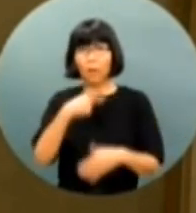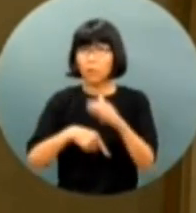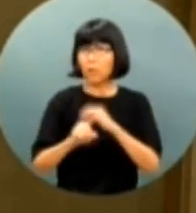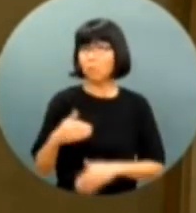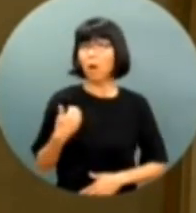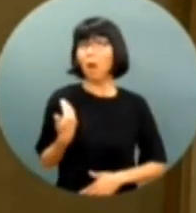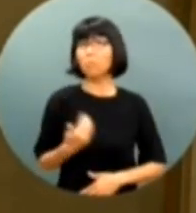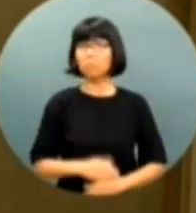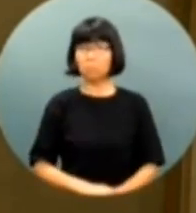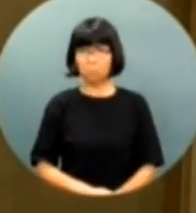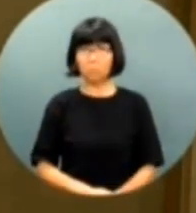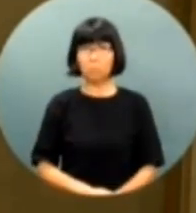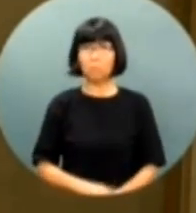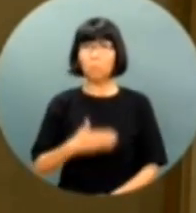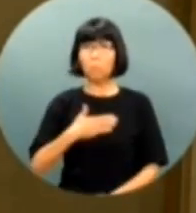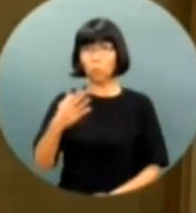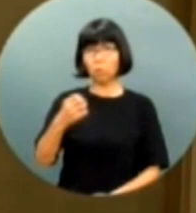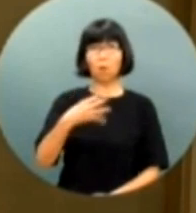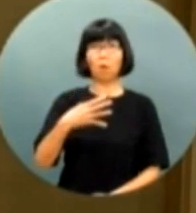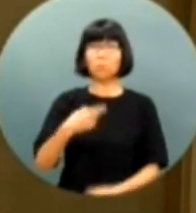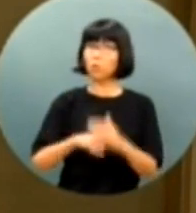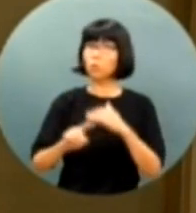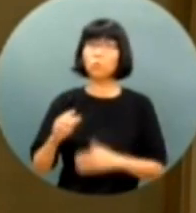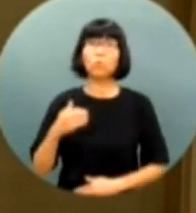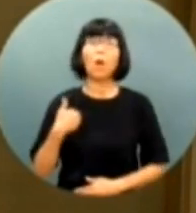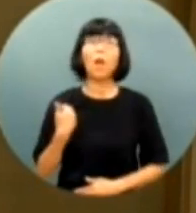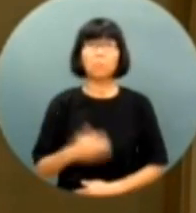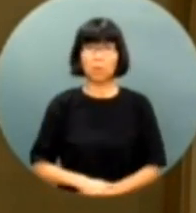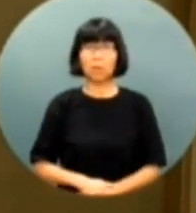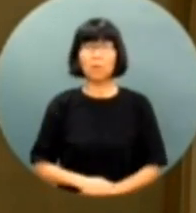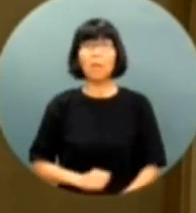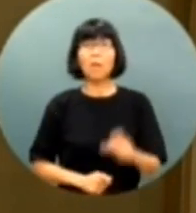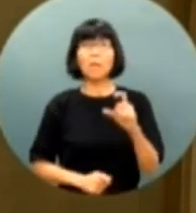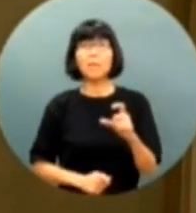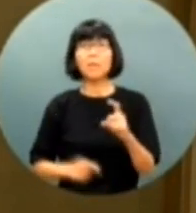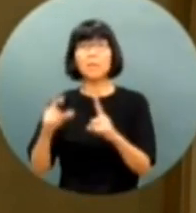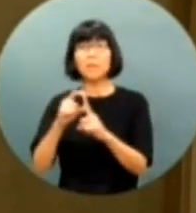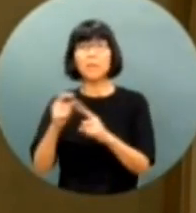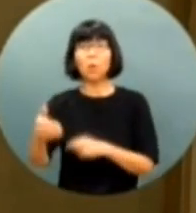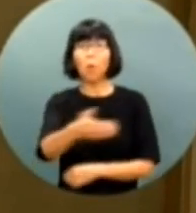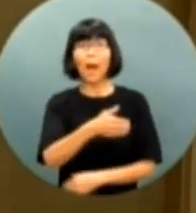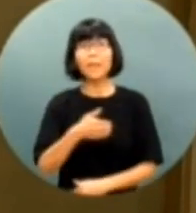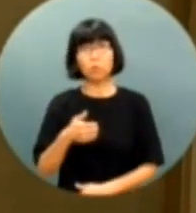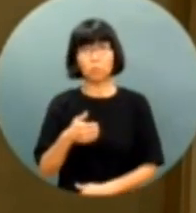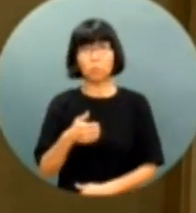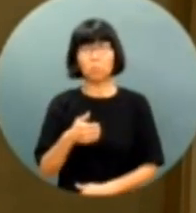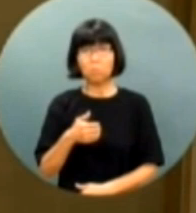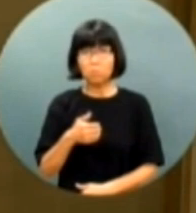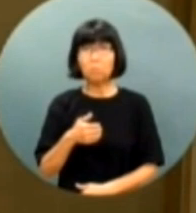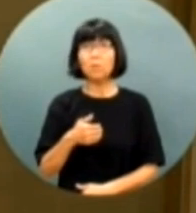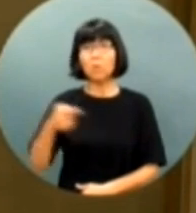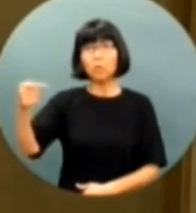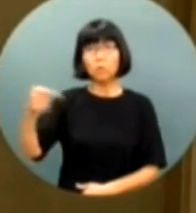があるんだというふうに言われていました。そして CD の回収ですけれども、これはこういった案件、通知があったから一